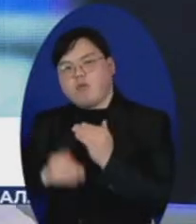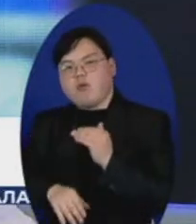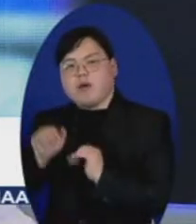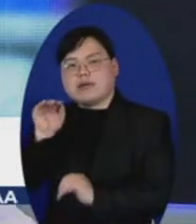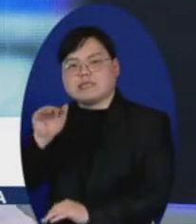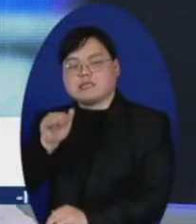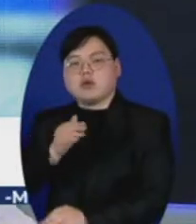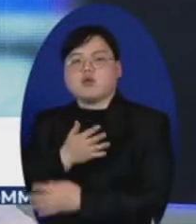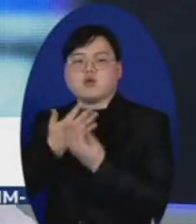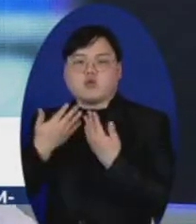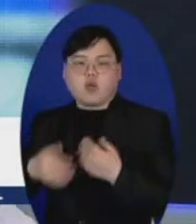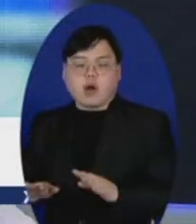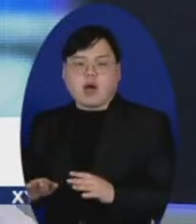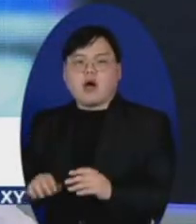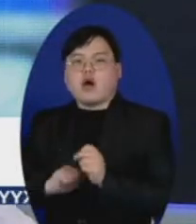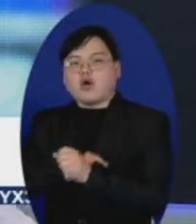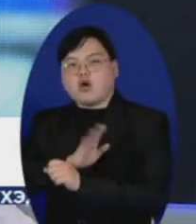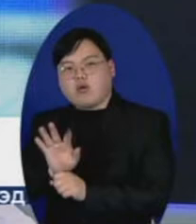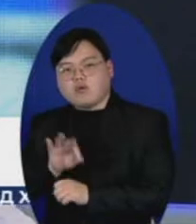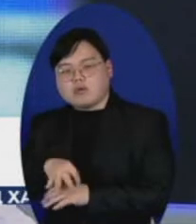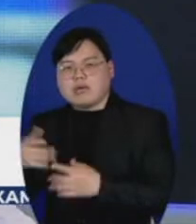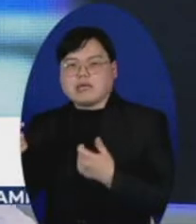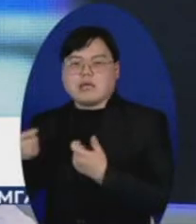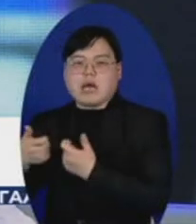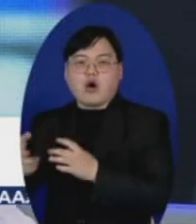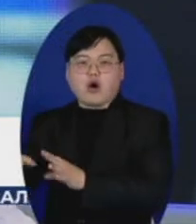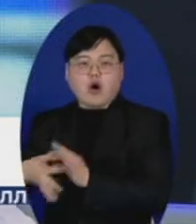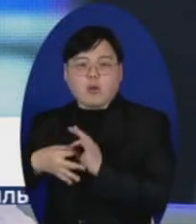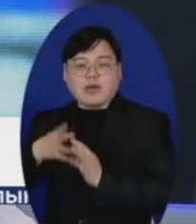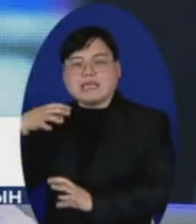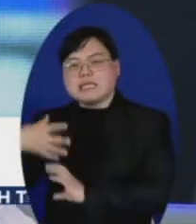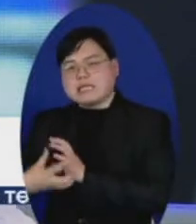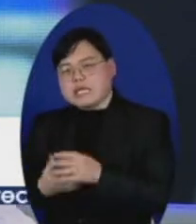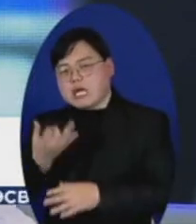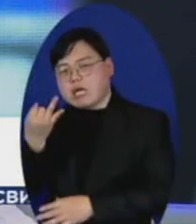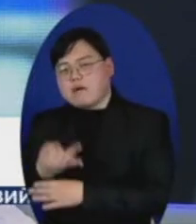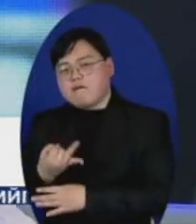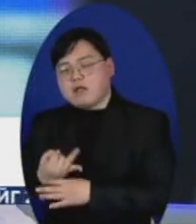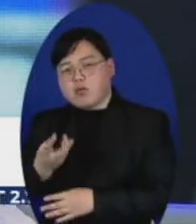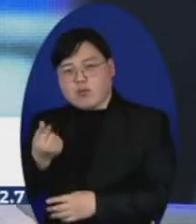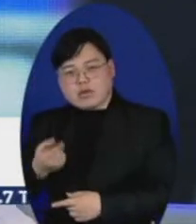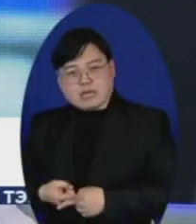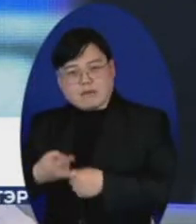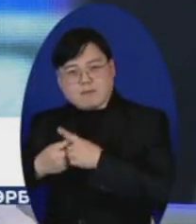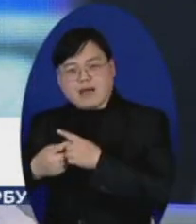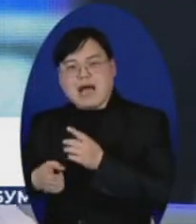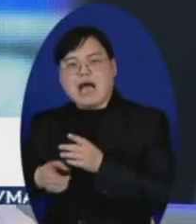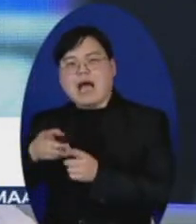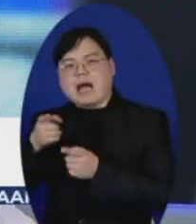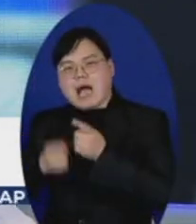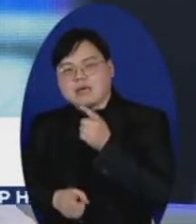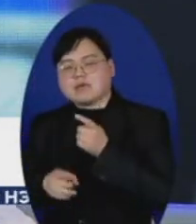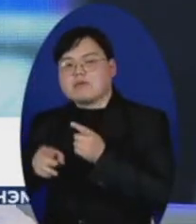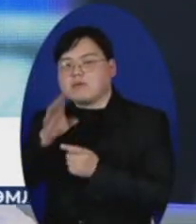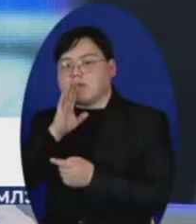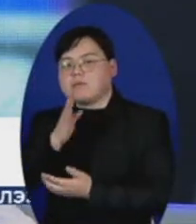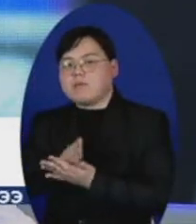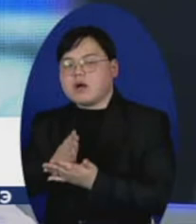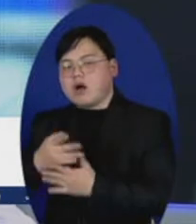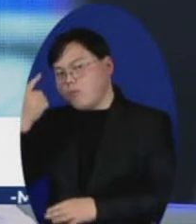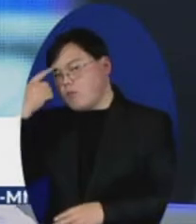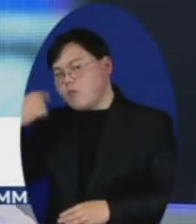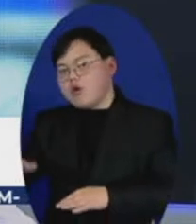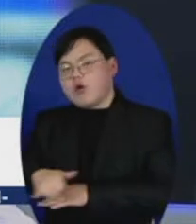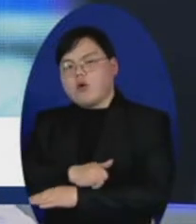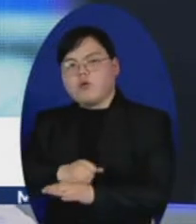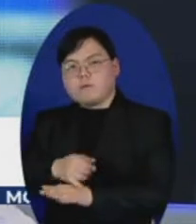байна. Цар дахал геополитикийн нөхцөл байдлаас шалтгаалan дэлхийд дахинд инфляцийн өсөлттэй холбоотойгоор ханшийн сулрал нүрлээд байгаа. Манайд үссэн